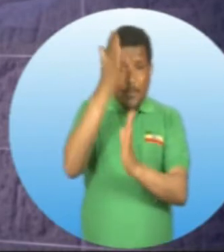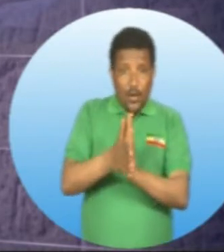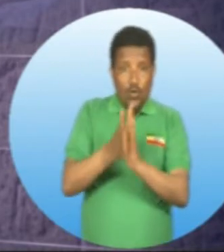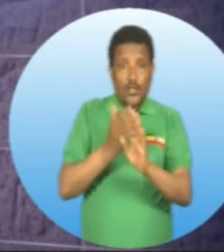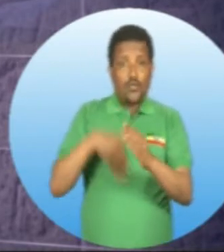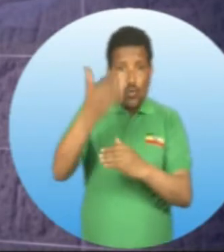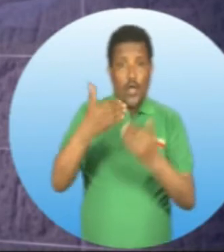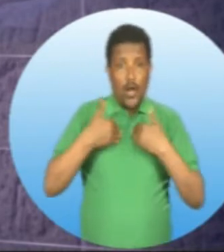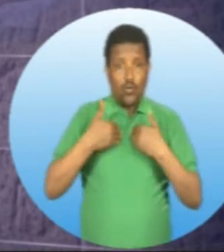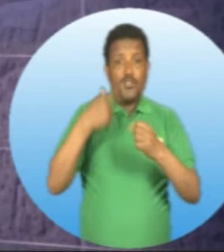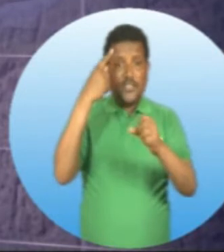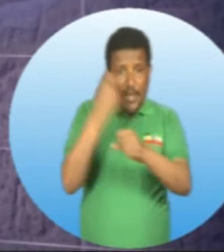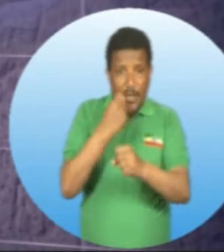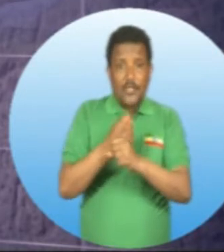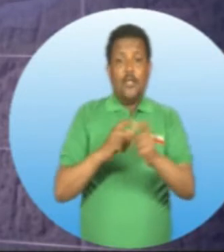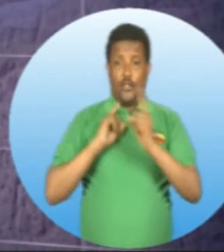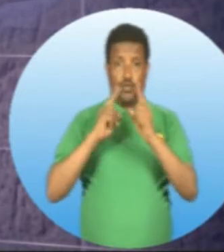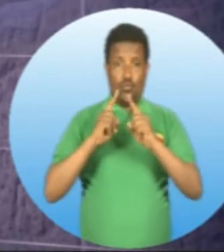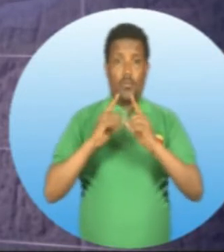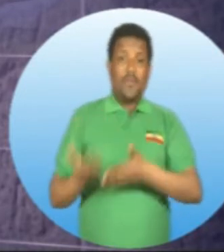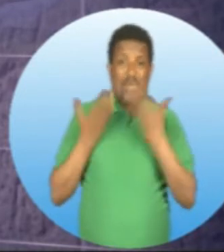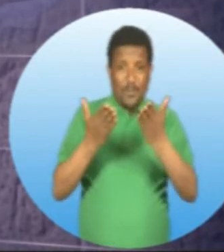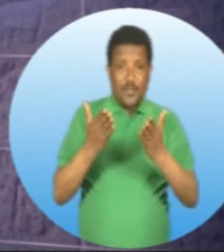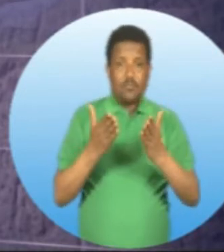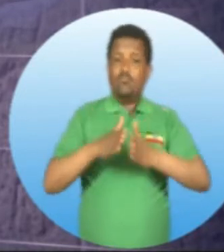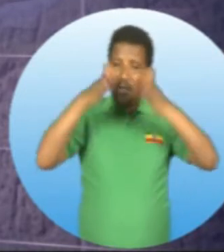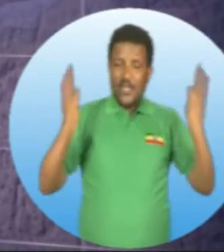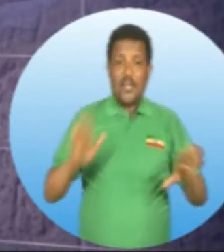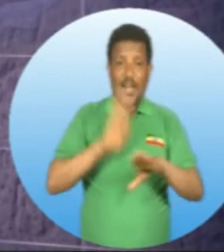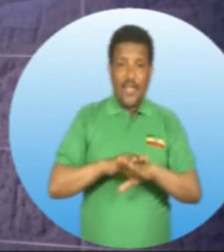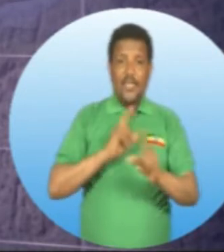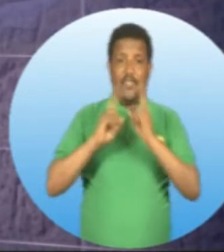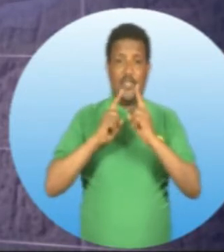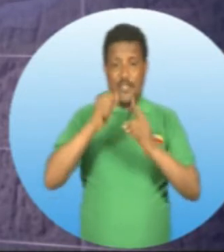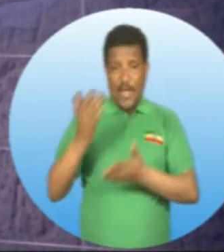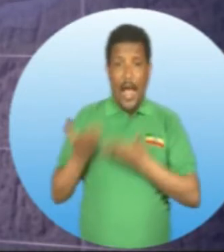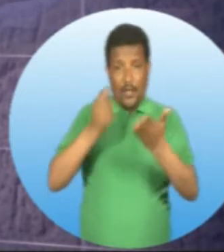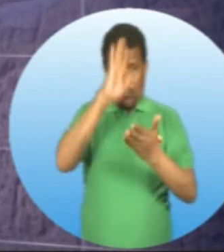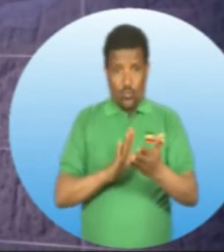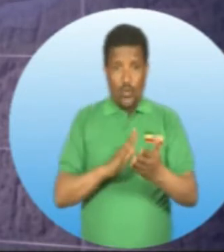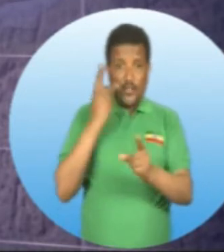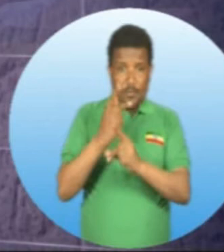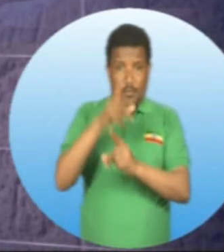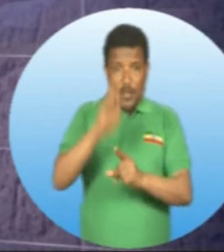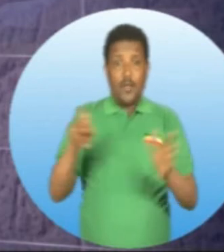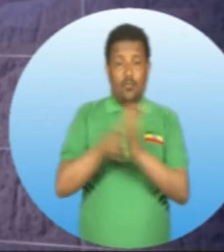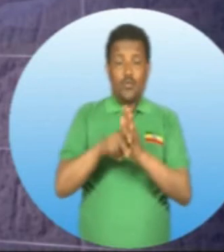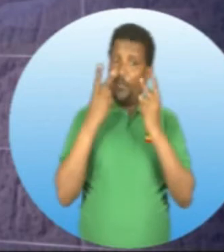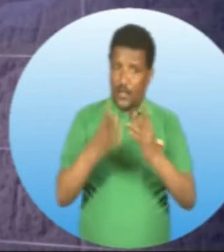ተግባር ንግግሩ በሚቀርብበት መድረክ ላይ የንግግር አቅራቢው ሊጠብቃቸው የሚገቡ ደንቦችን